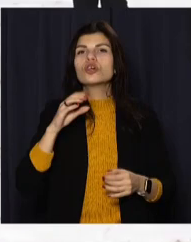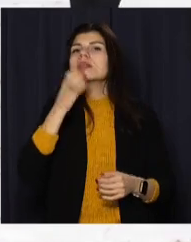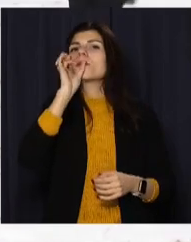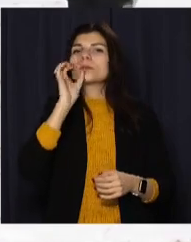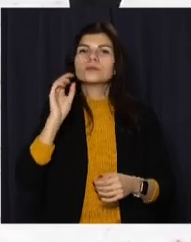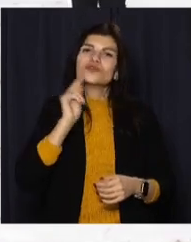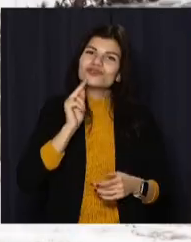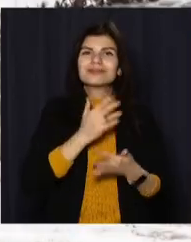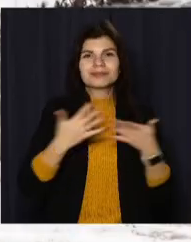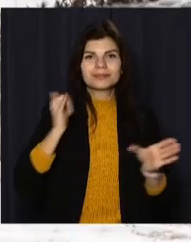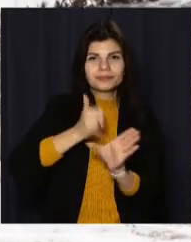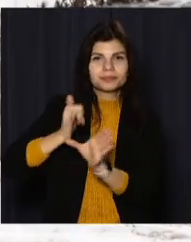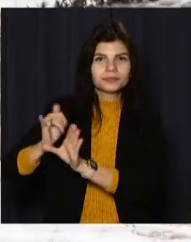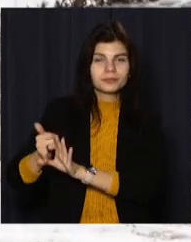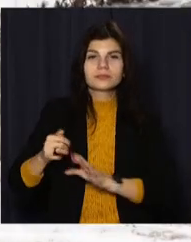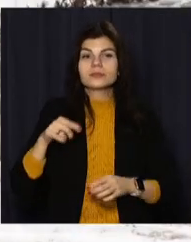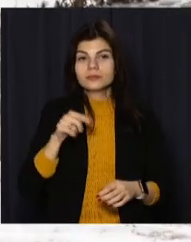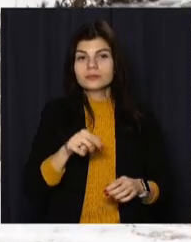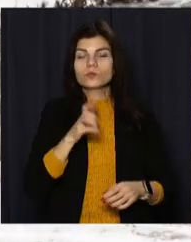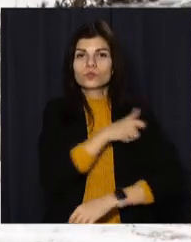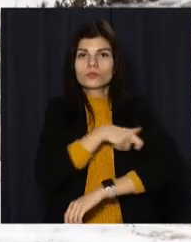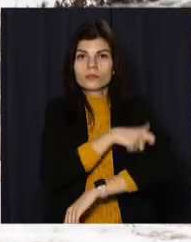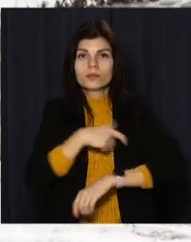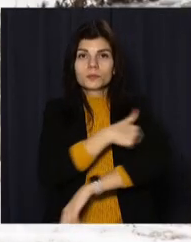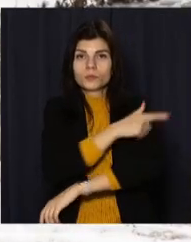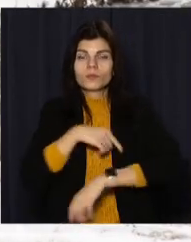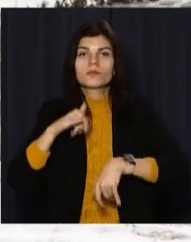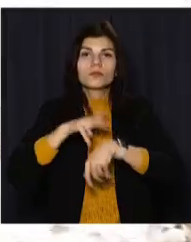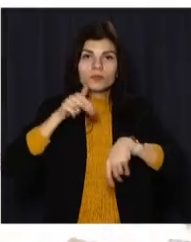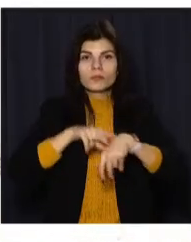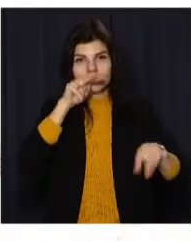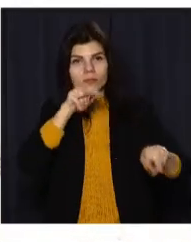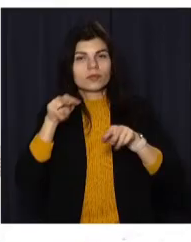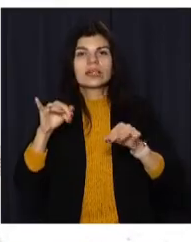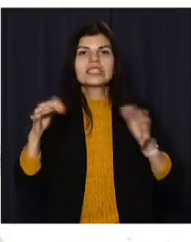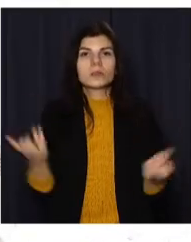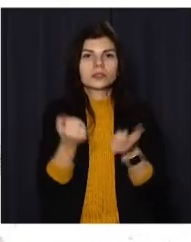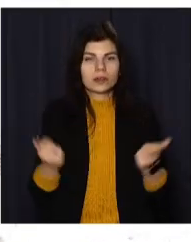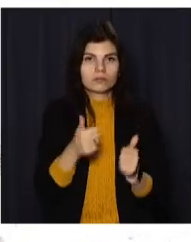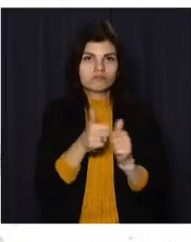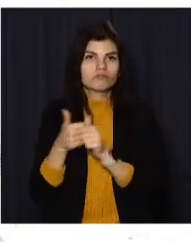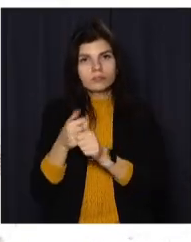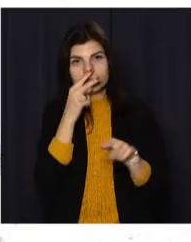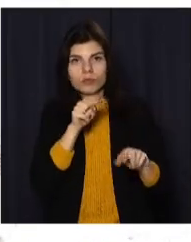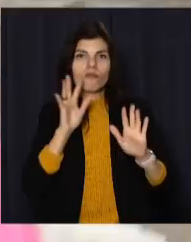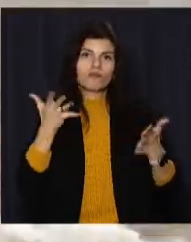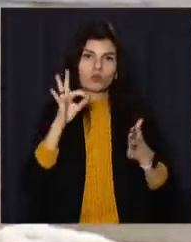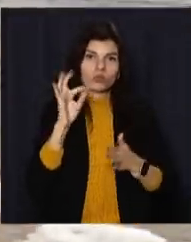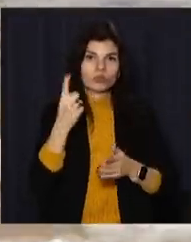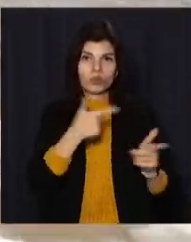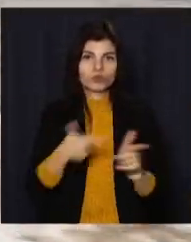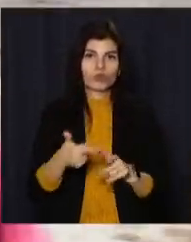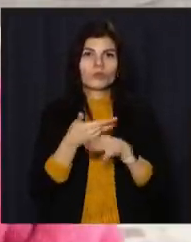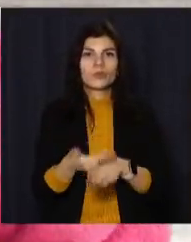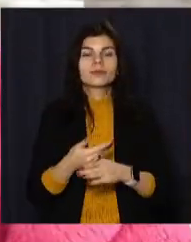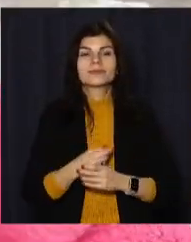напої. На локаціях впродовж дня чергуватимуть медики, правоохоронці та рятувальники. Очень хорошо,